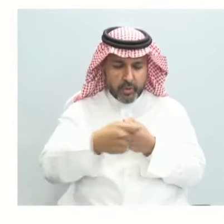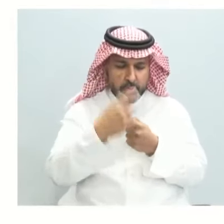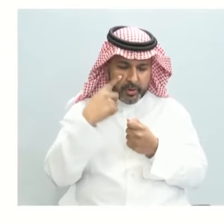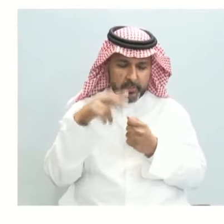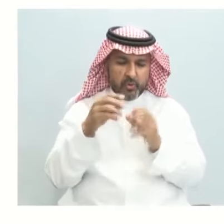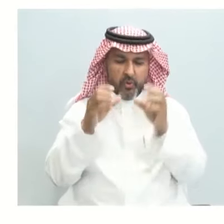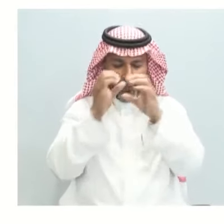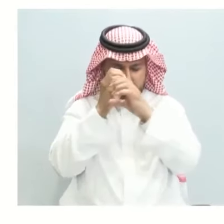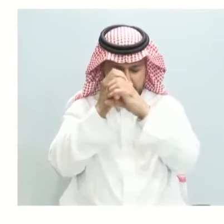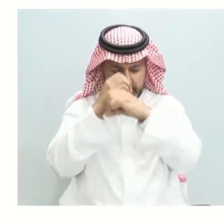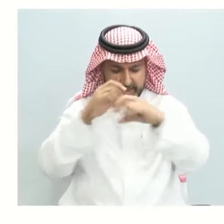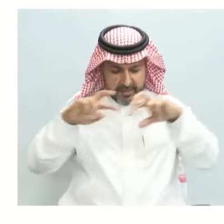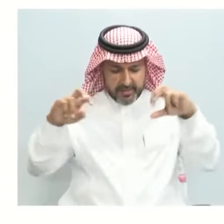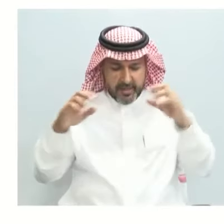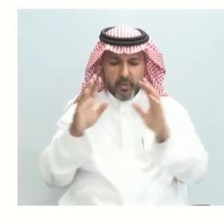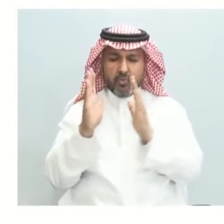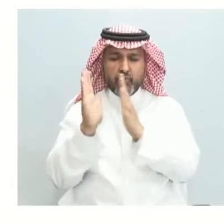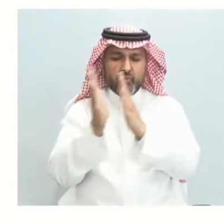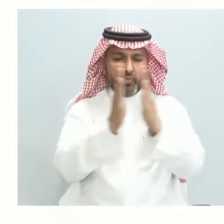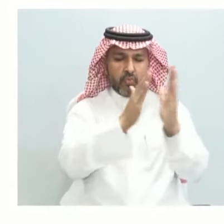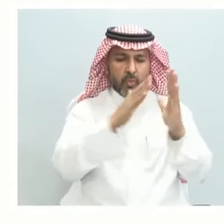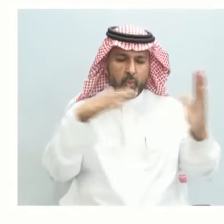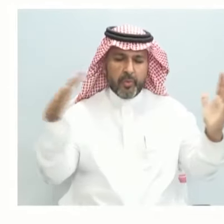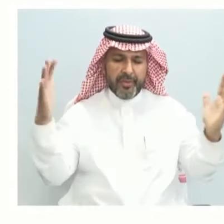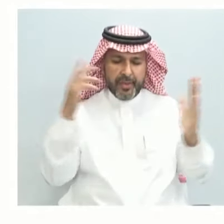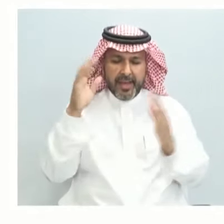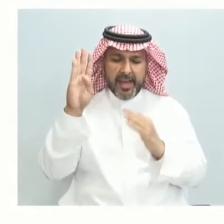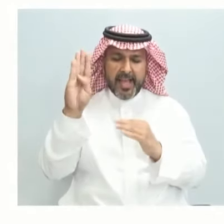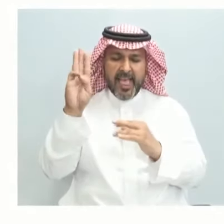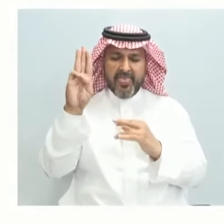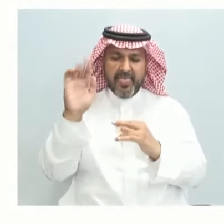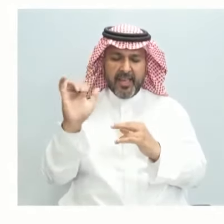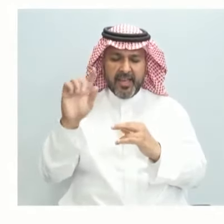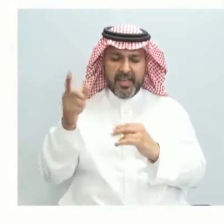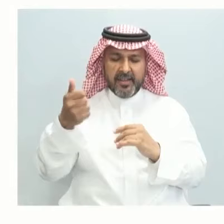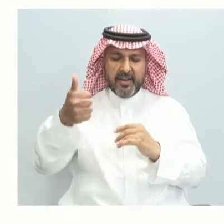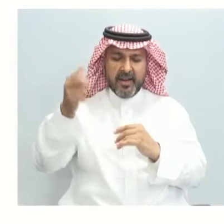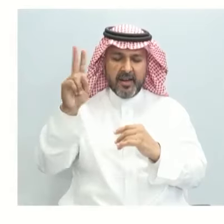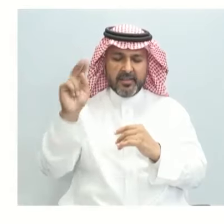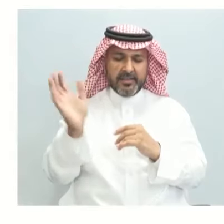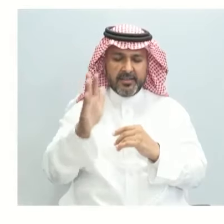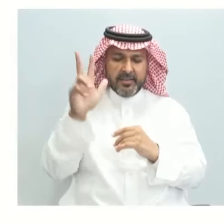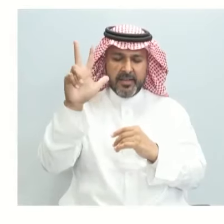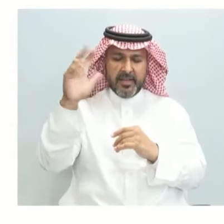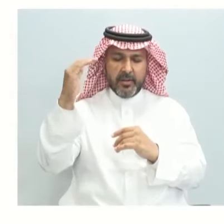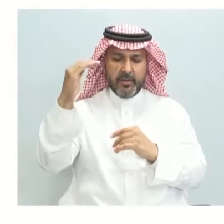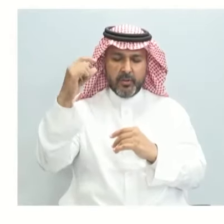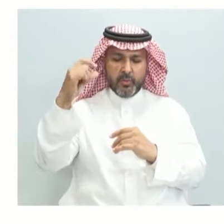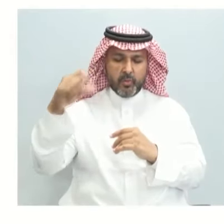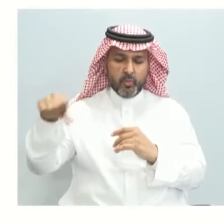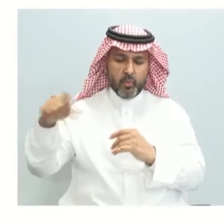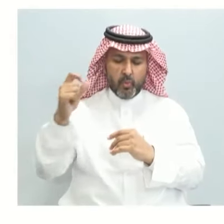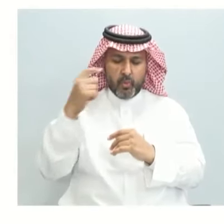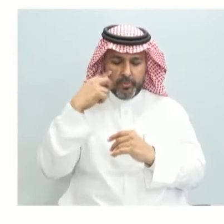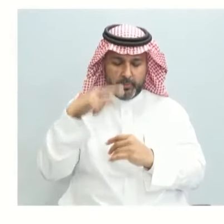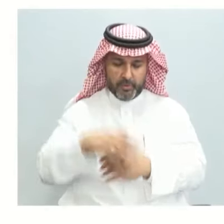كثيرات الحدود نقصد بكلمه تحليل كثيرات الحدود ان نقوم بايجاد عواملها التي تكونت منها